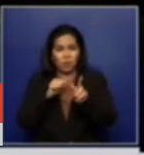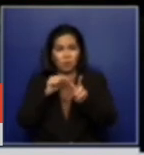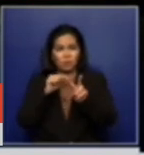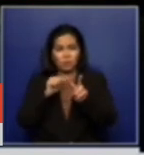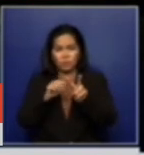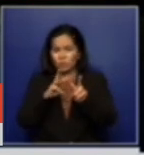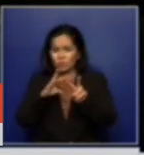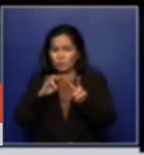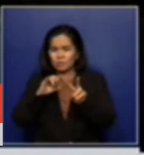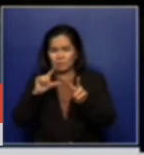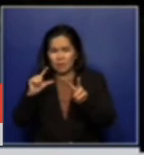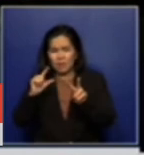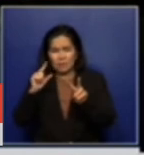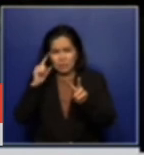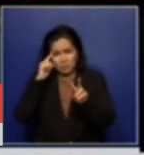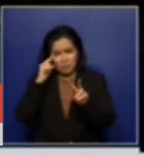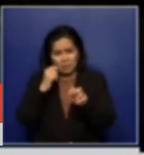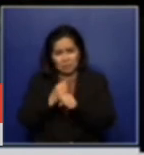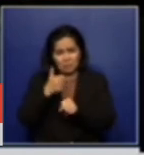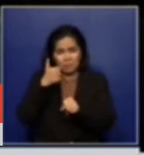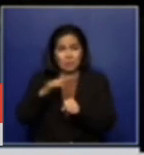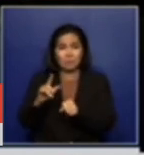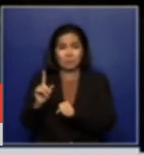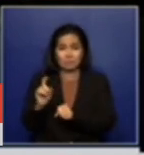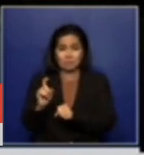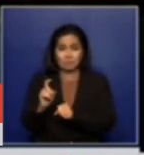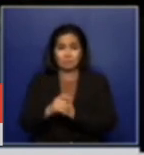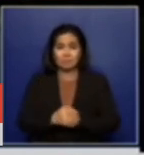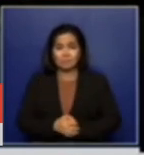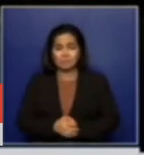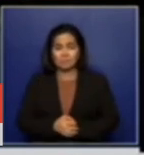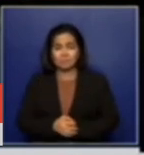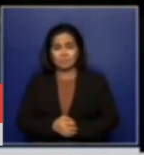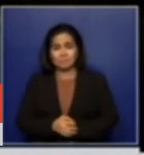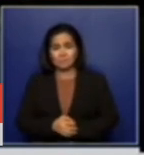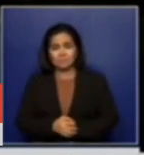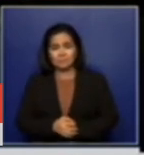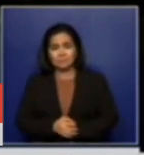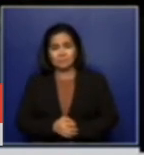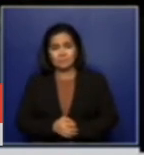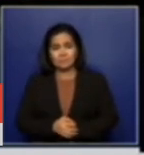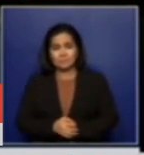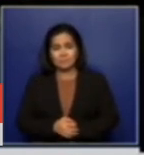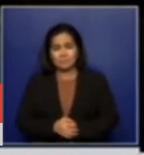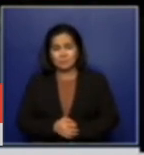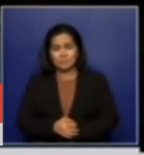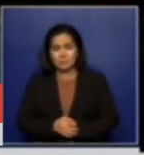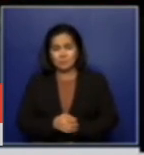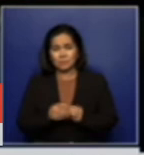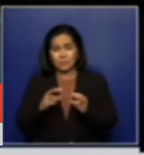2.67 ล้านล้าน 2.67 ล้านล้านนะครับไม่มีทางเป็นไป